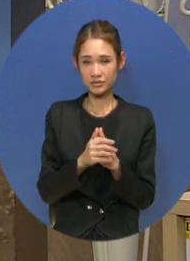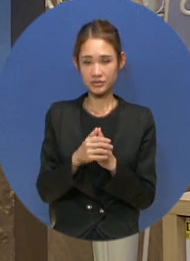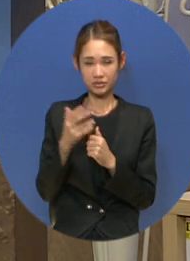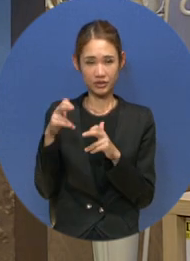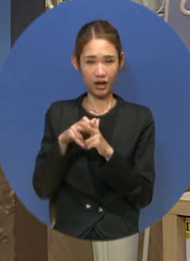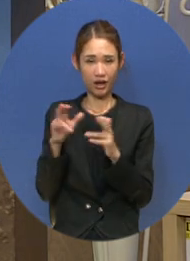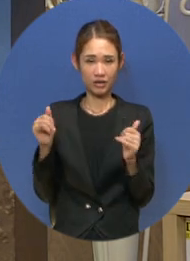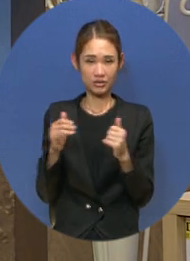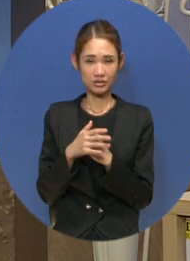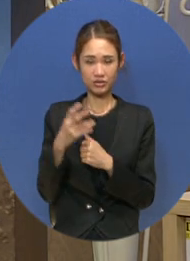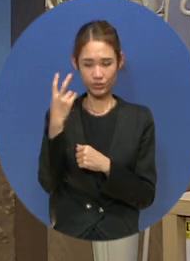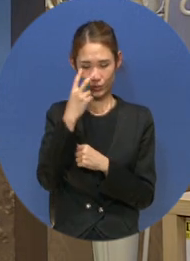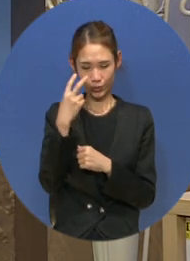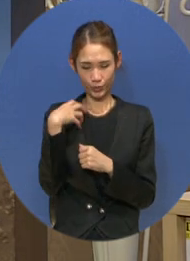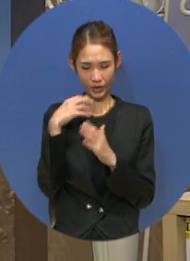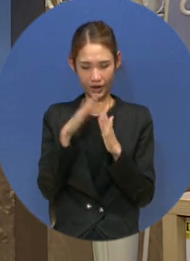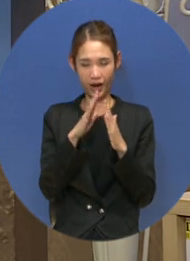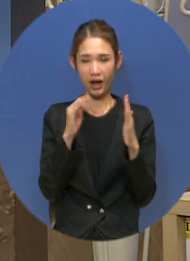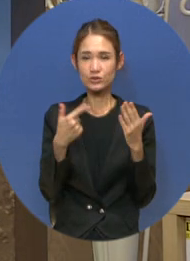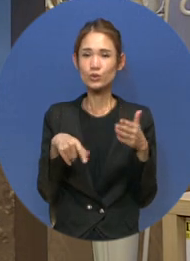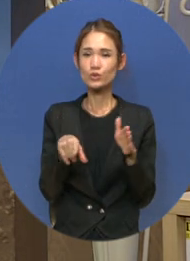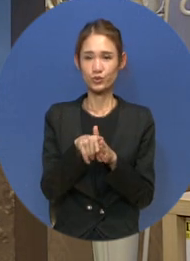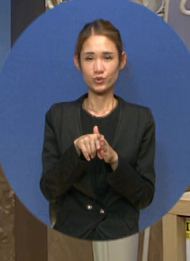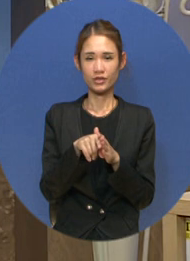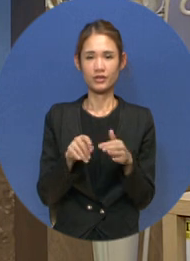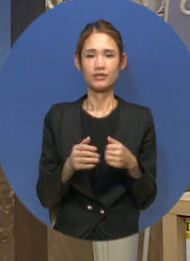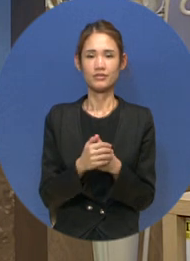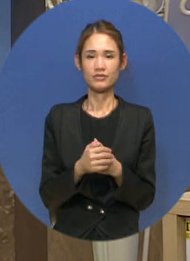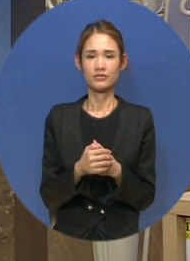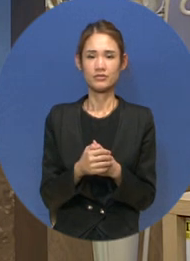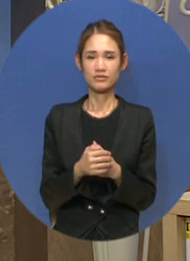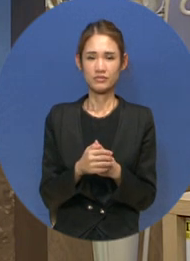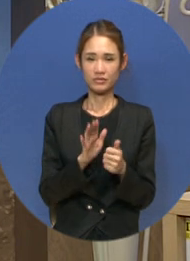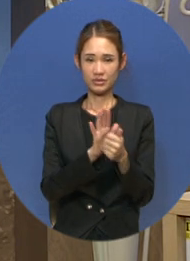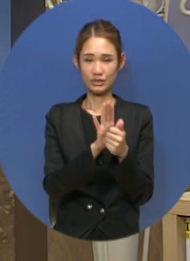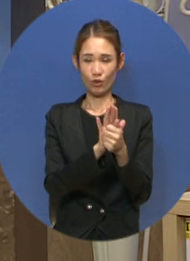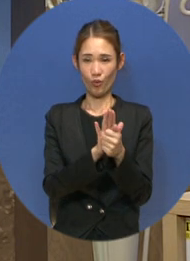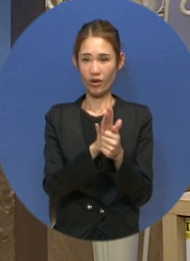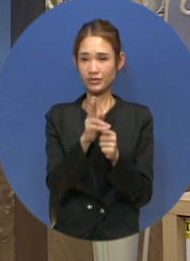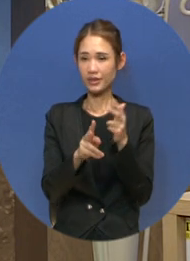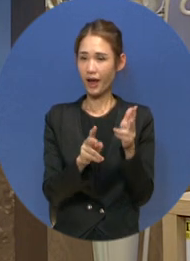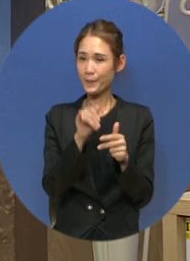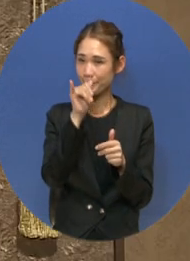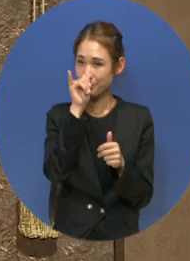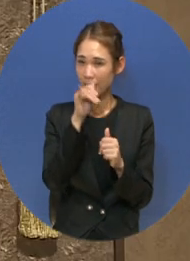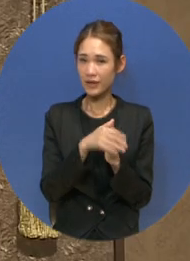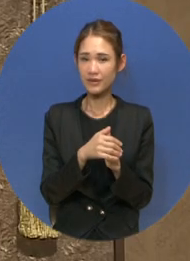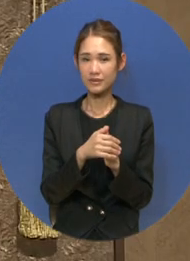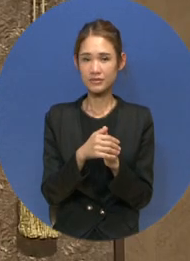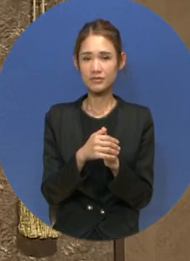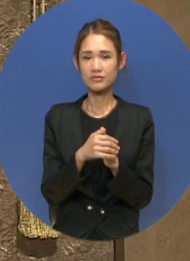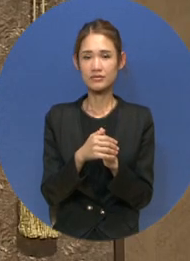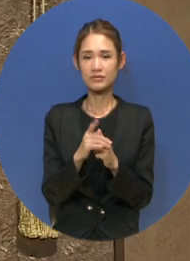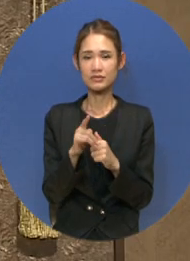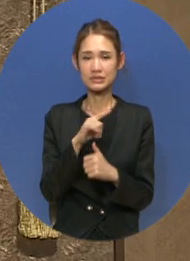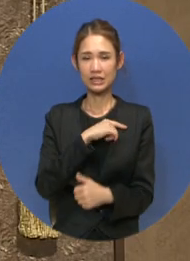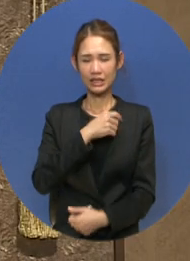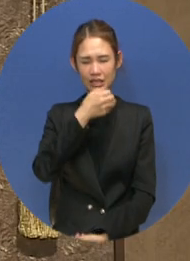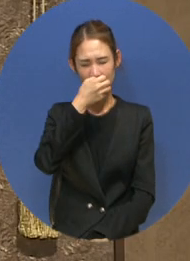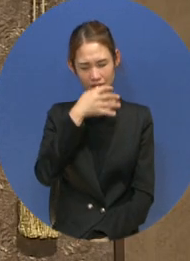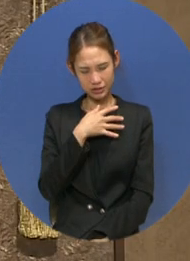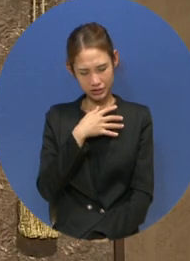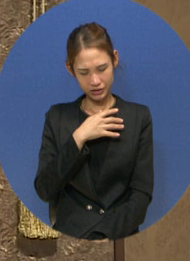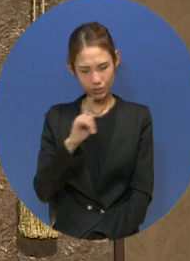또 장애인 당사자를 돌보는 그런 가족분들을 위한 또 지원 사업도 하고 네. 계신다고 들었습니다. 네, 아무래도 가장